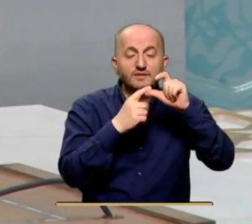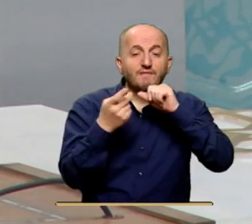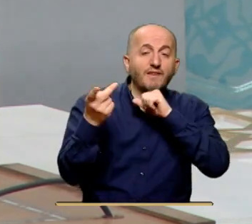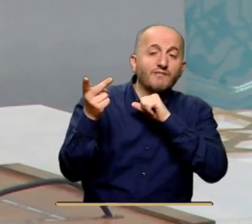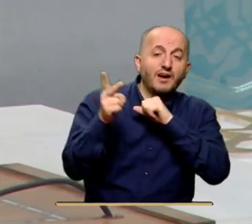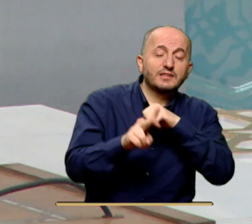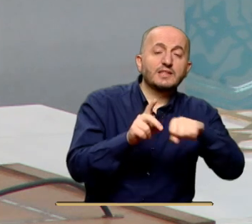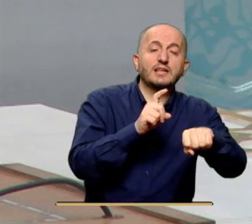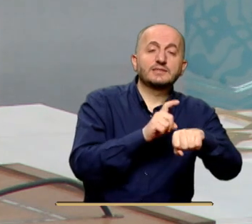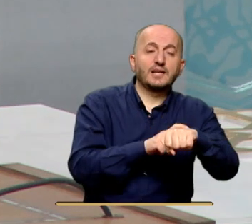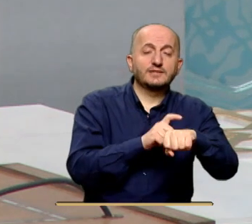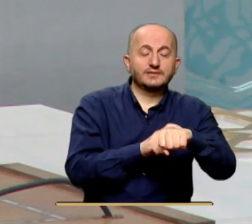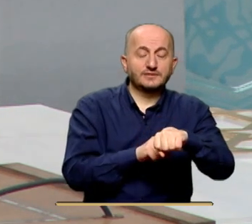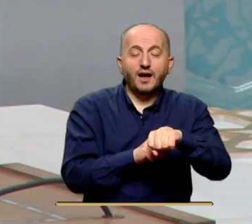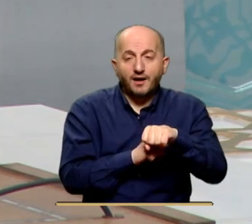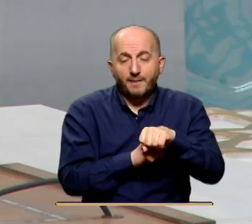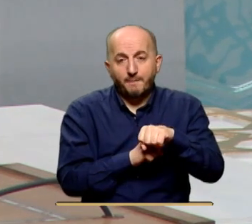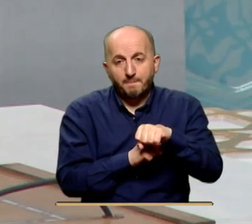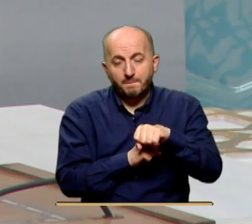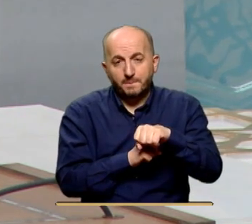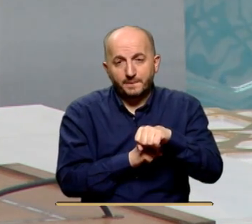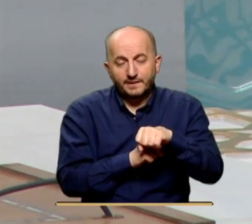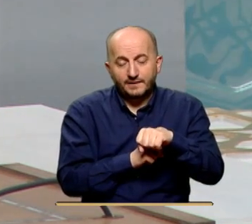Vefatı esnasında